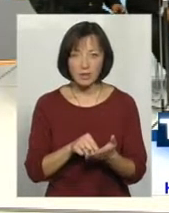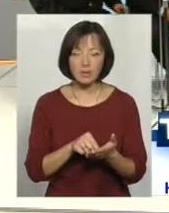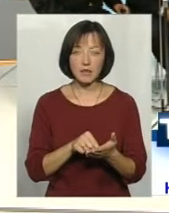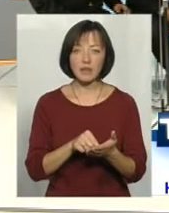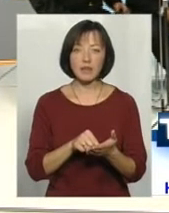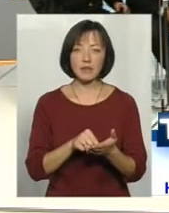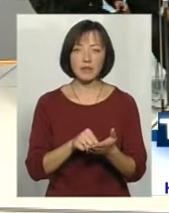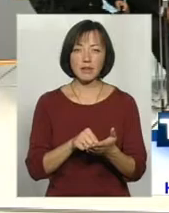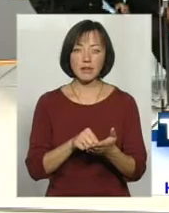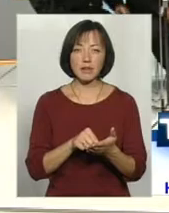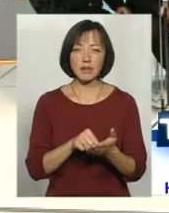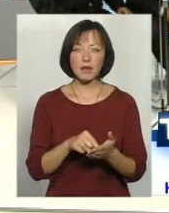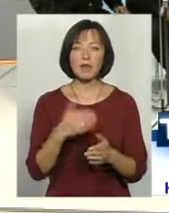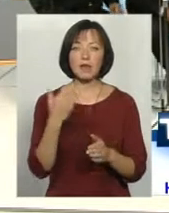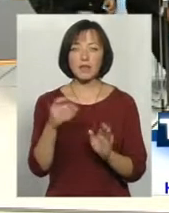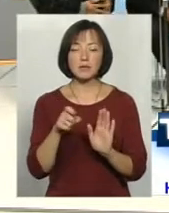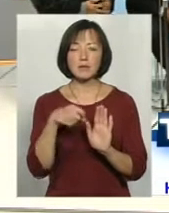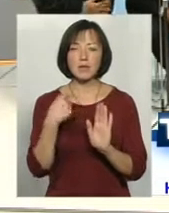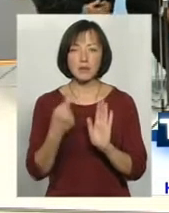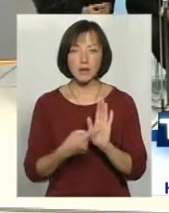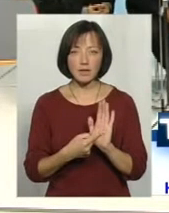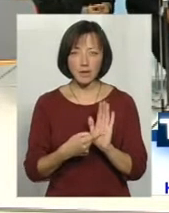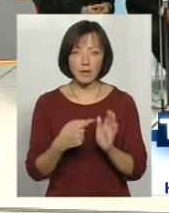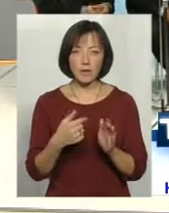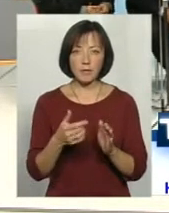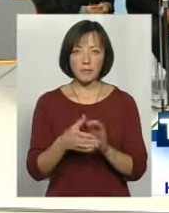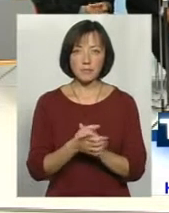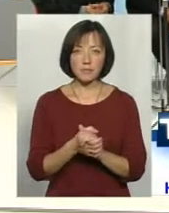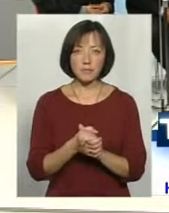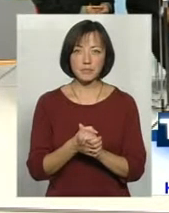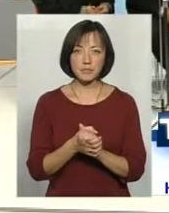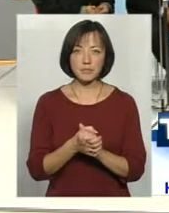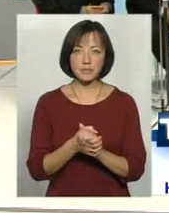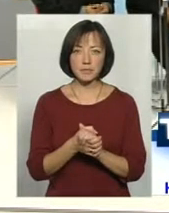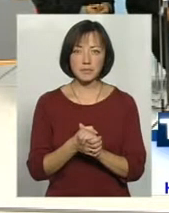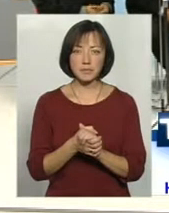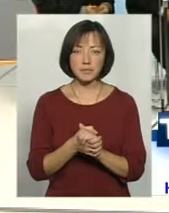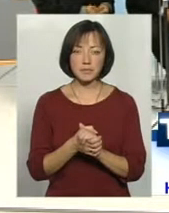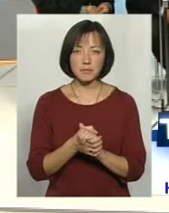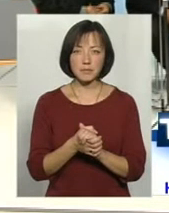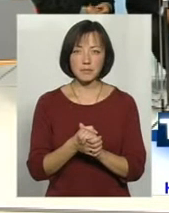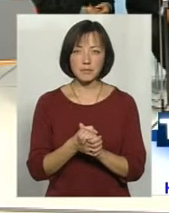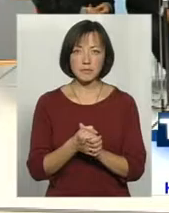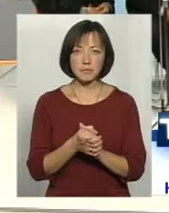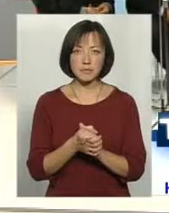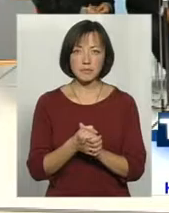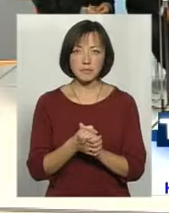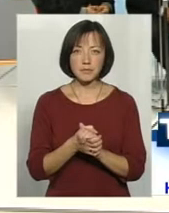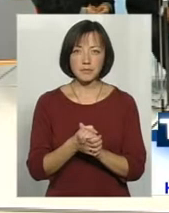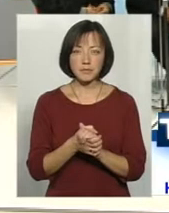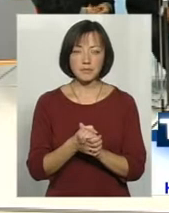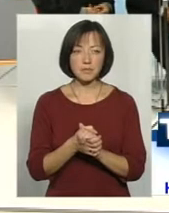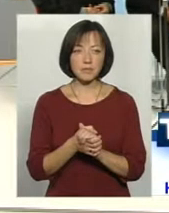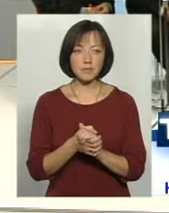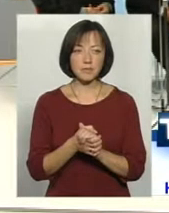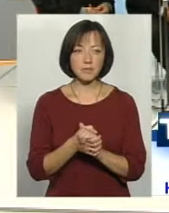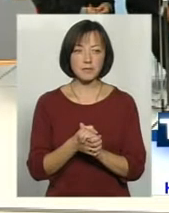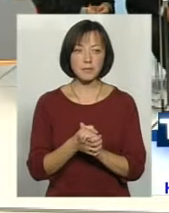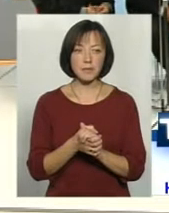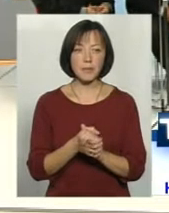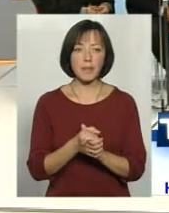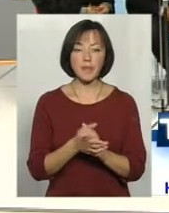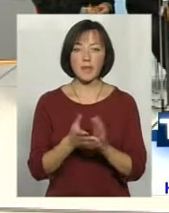хоч 50 років, розумієте? В мене таких не було проблем. Я прийшов, я все наладив, у мене все працювало як швейцарські часи. У мене